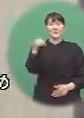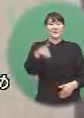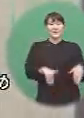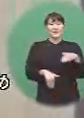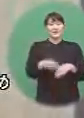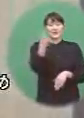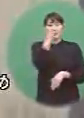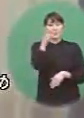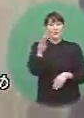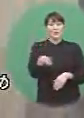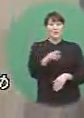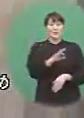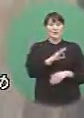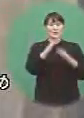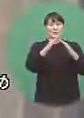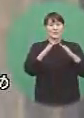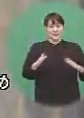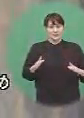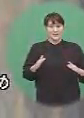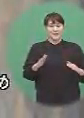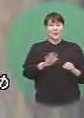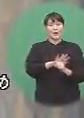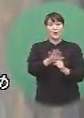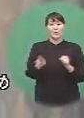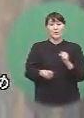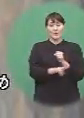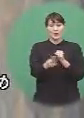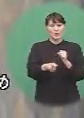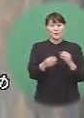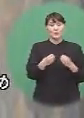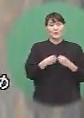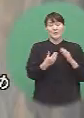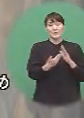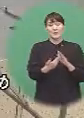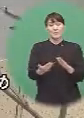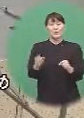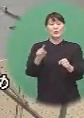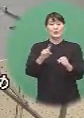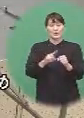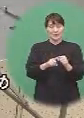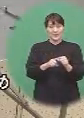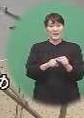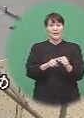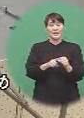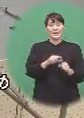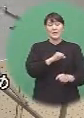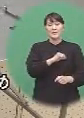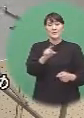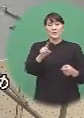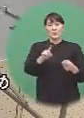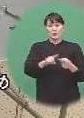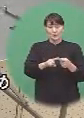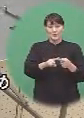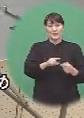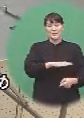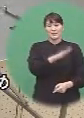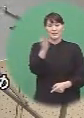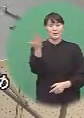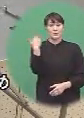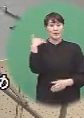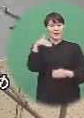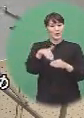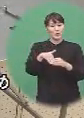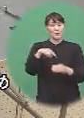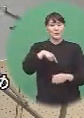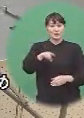選挙管理委員会では投票所での新型コロナ感染防止のため技術前投票の積極活用を